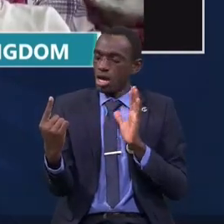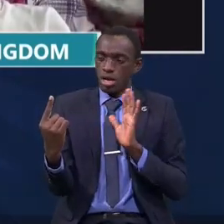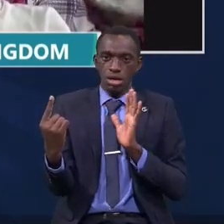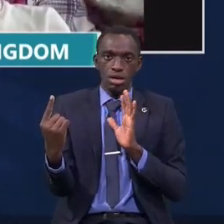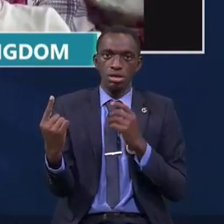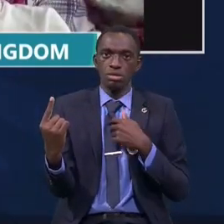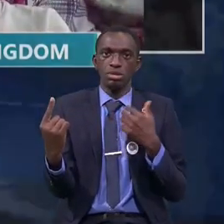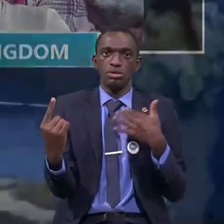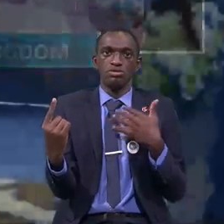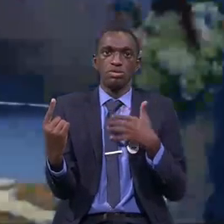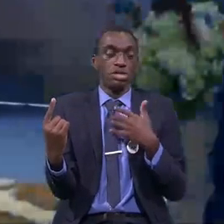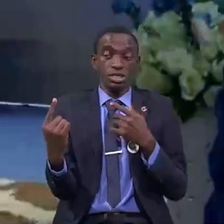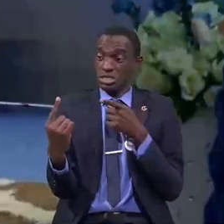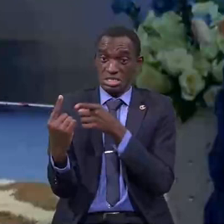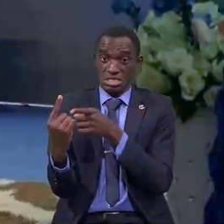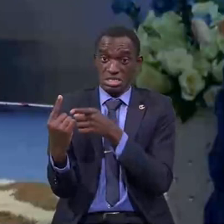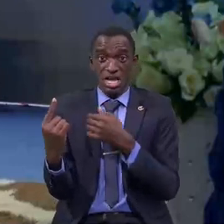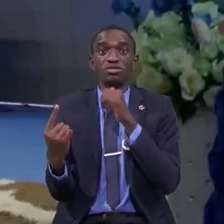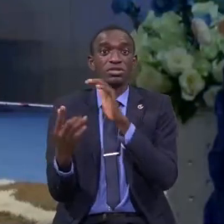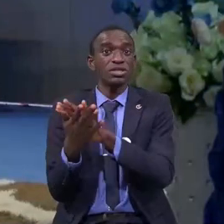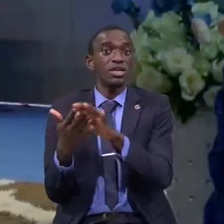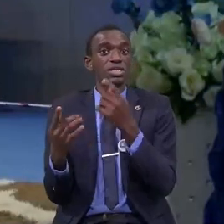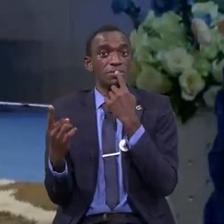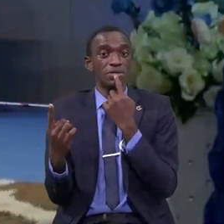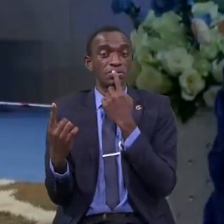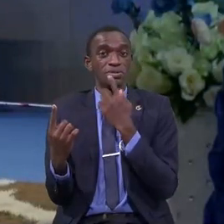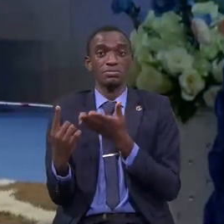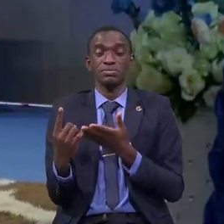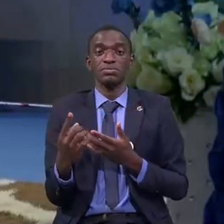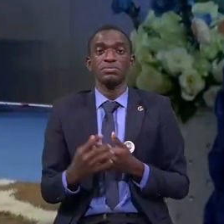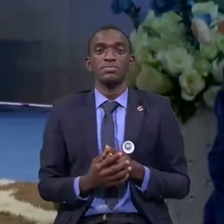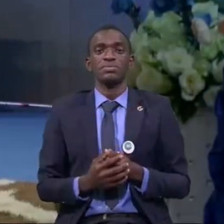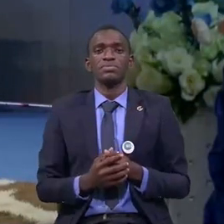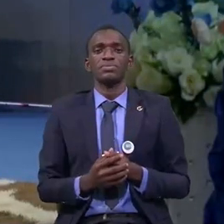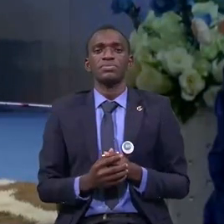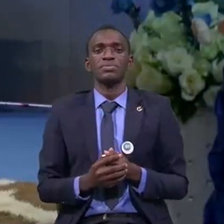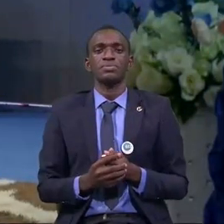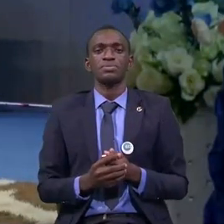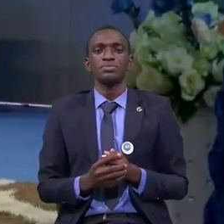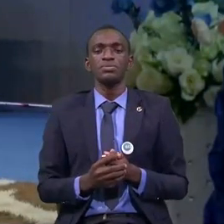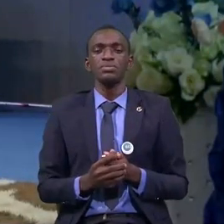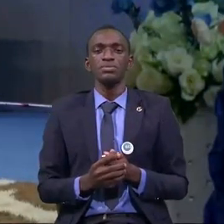Je ne peux pas affronter ceux qui sont devant à côté de moi que vous avez les lèvres impures.